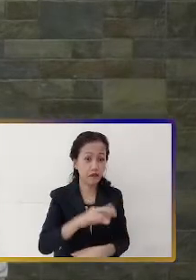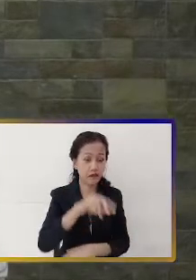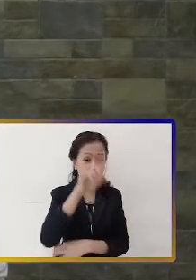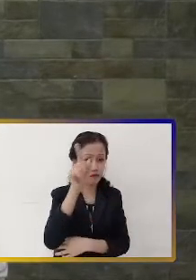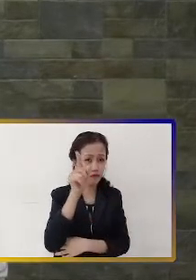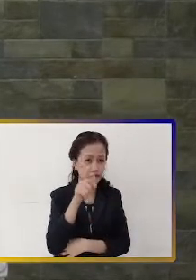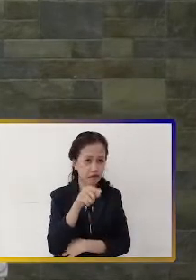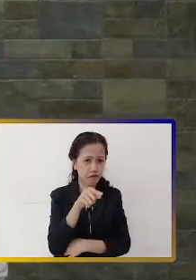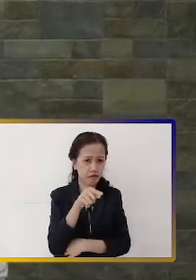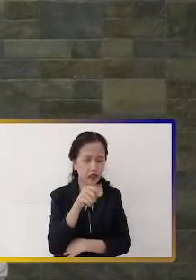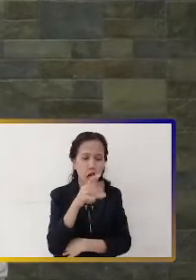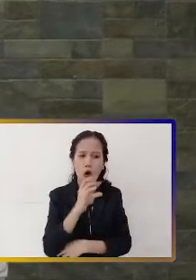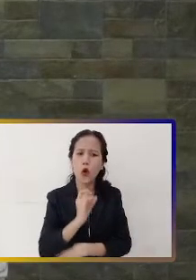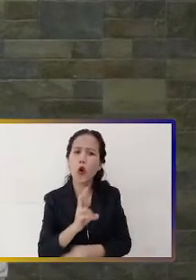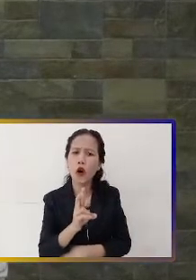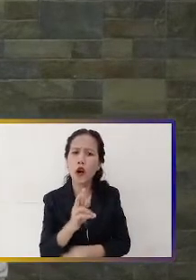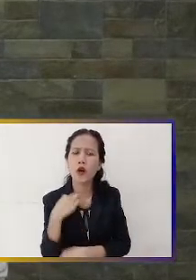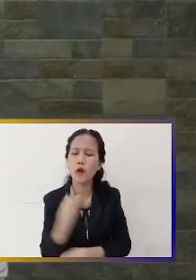previous ng Panginoon.